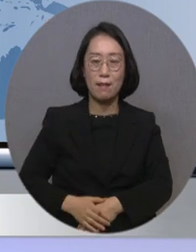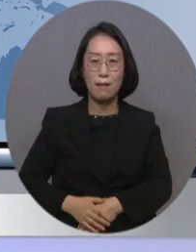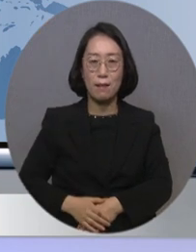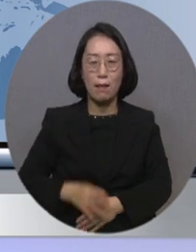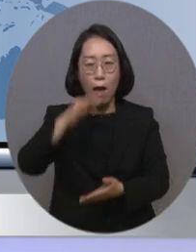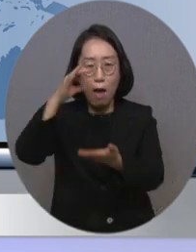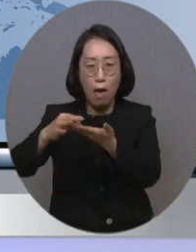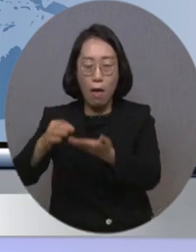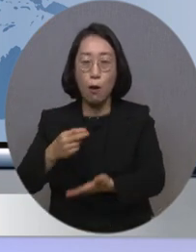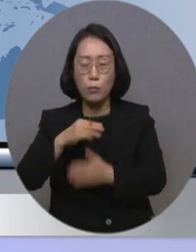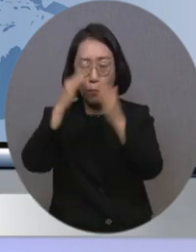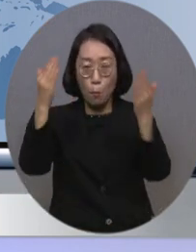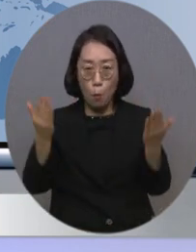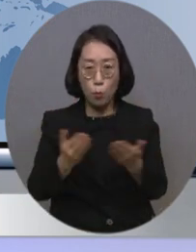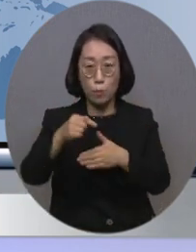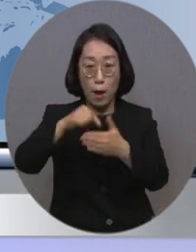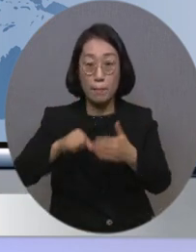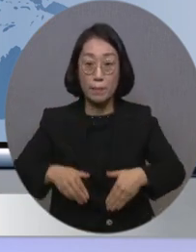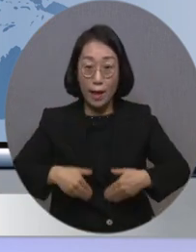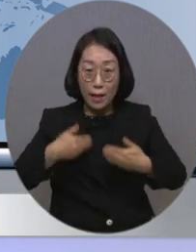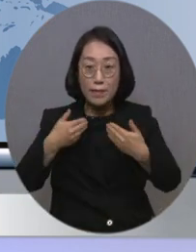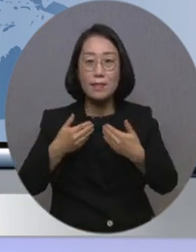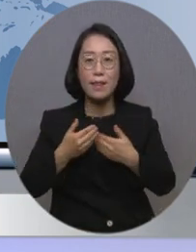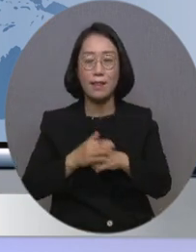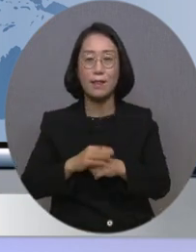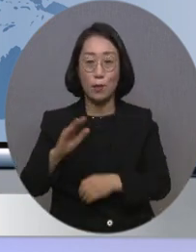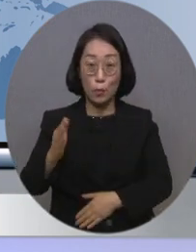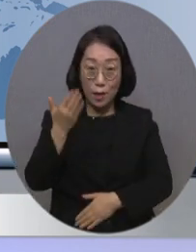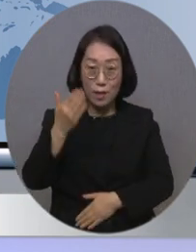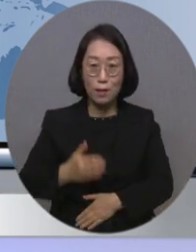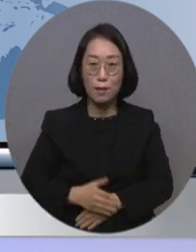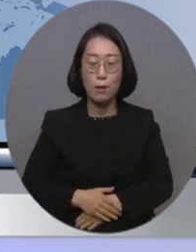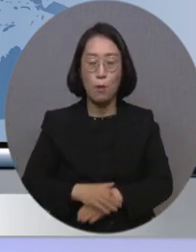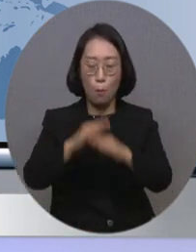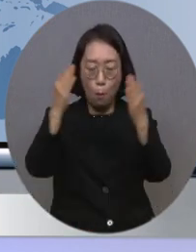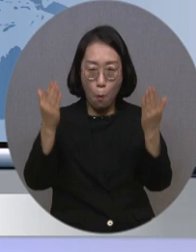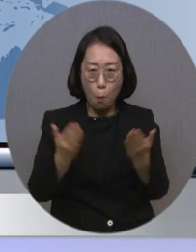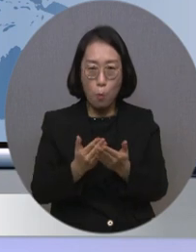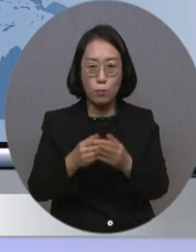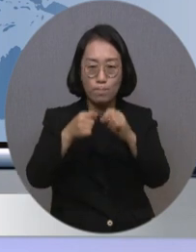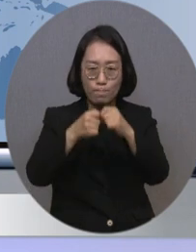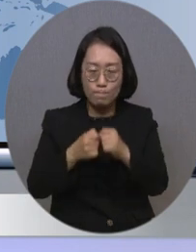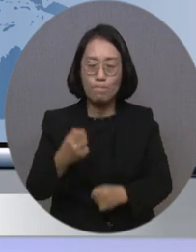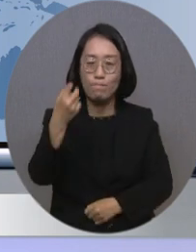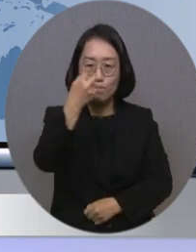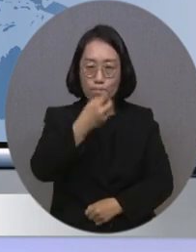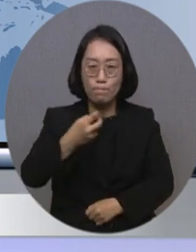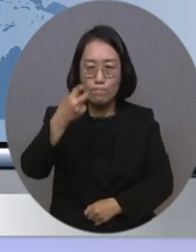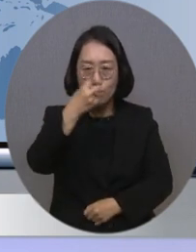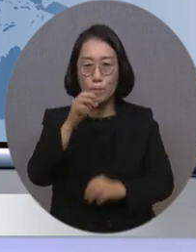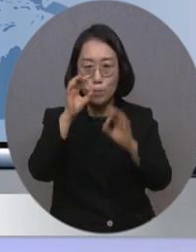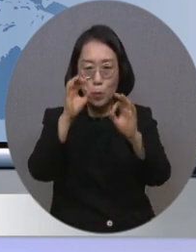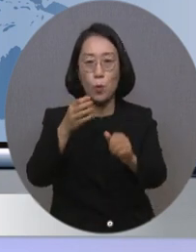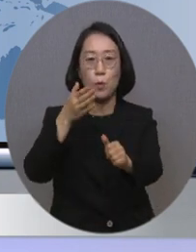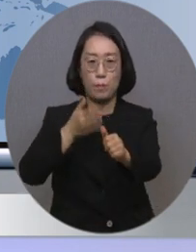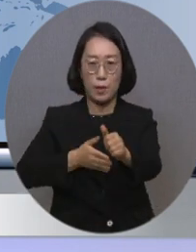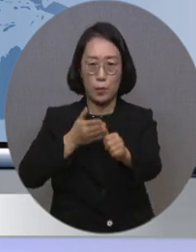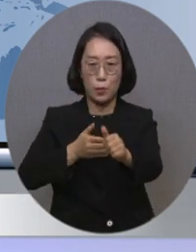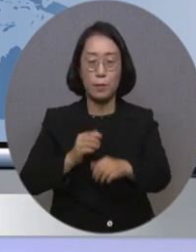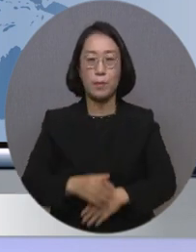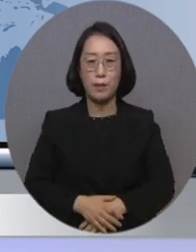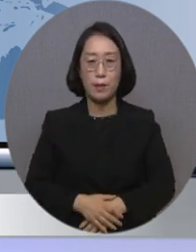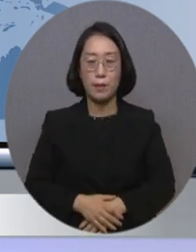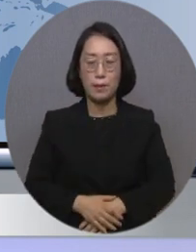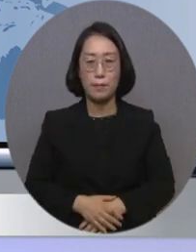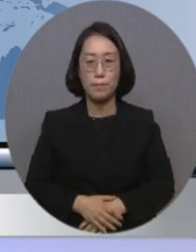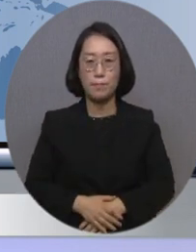스웨덴이 없이 모두가 마음 따뜻한 연말을 보낼 수 있도록 다시 한번 주변을 돌아보는 건 어떨까요 이사 복지티비